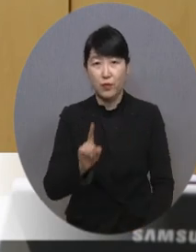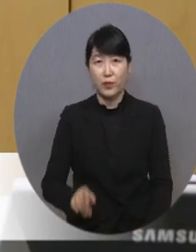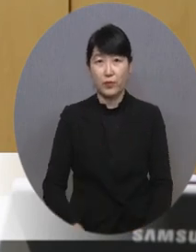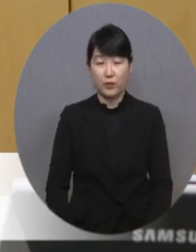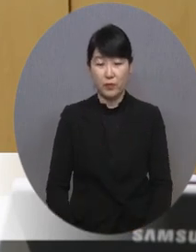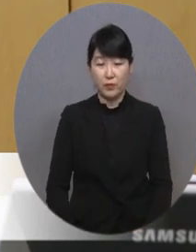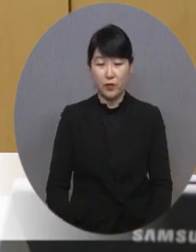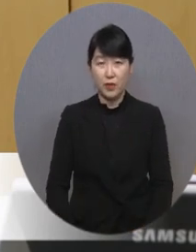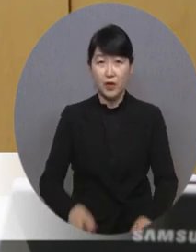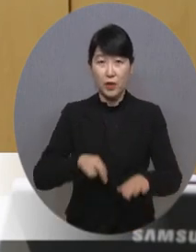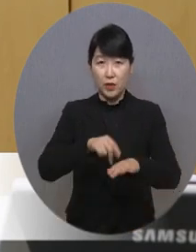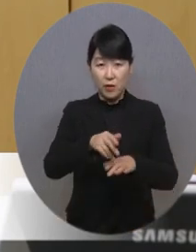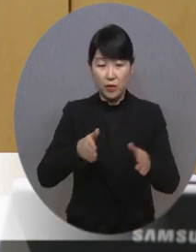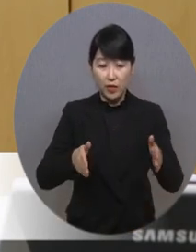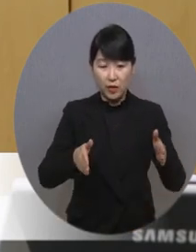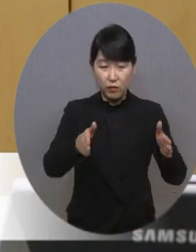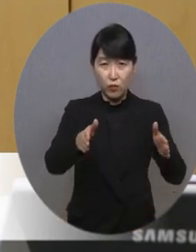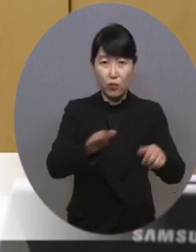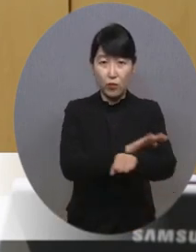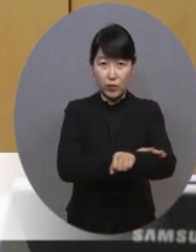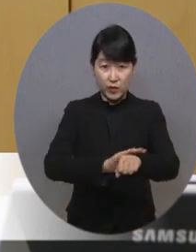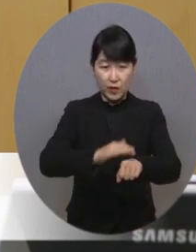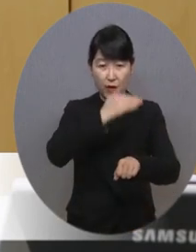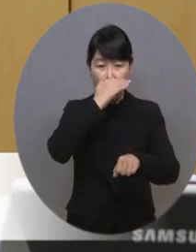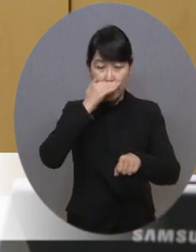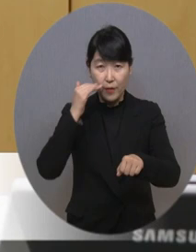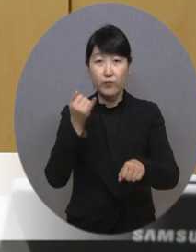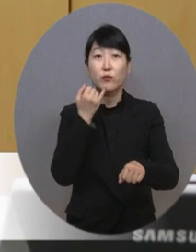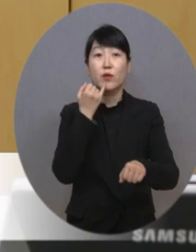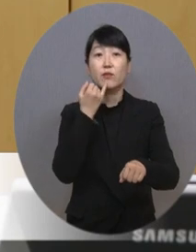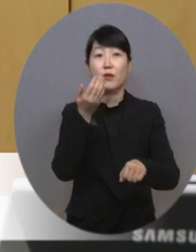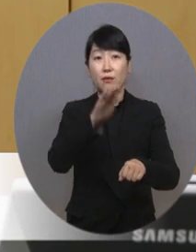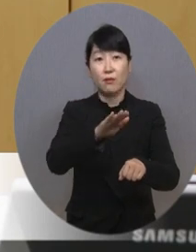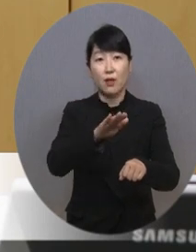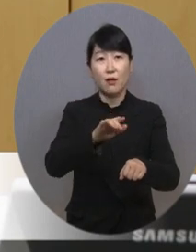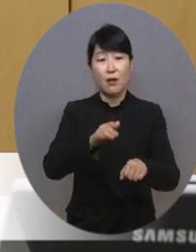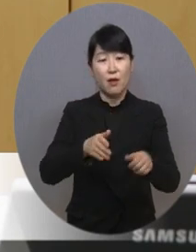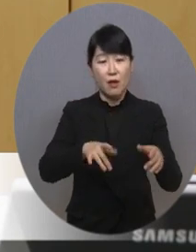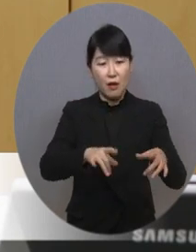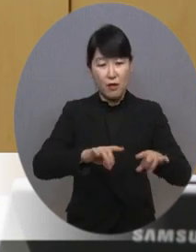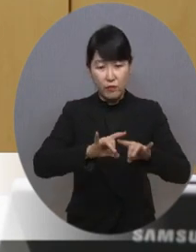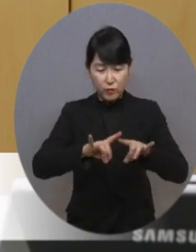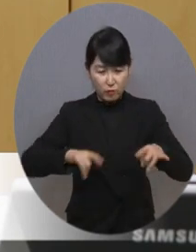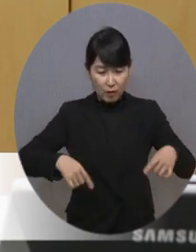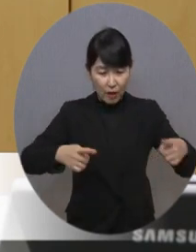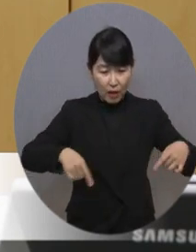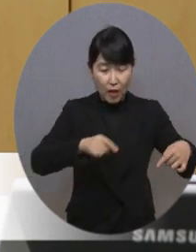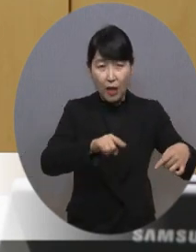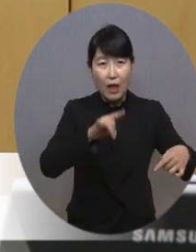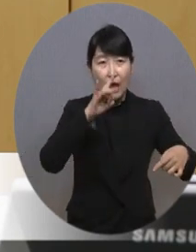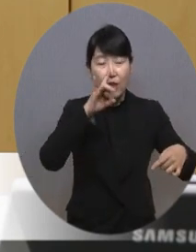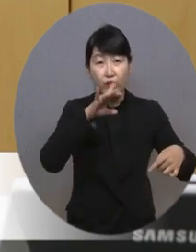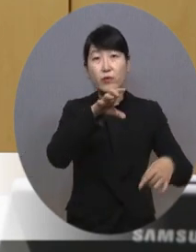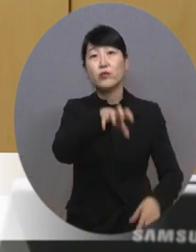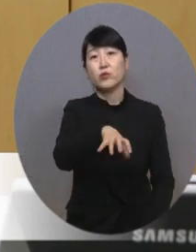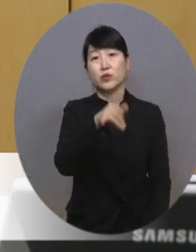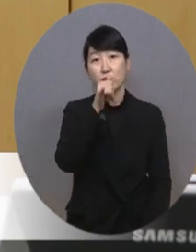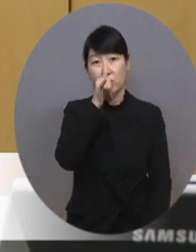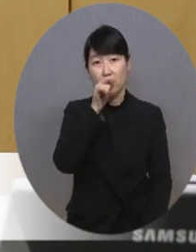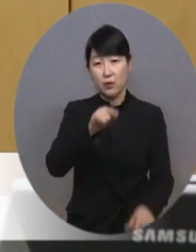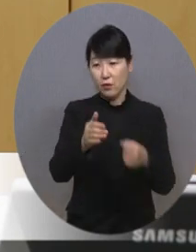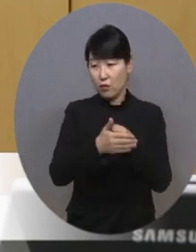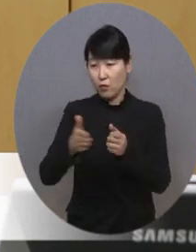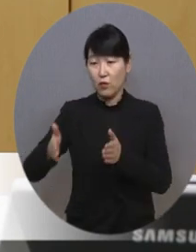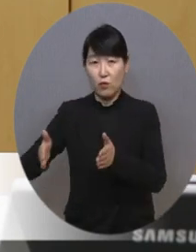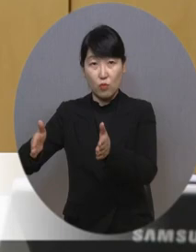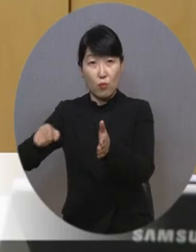발생하냐면 인도가 제대로 되어 있다면 도로로 갈 필요가 없는데 그 전동일차가 갈 수 없는 지금 현재 상황이기